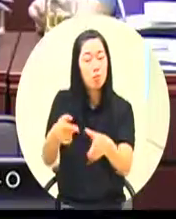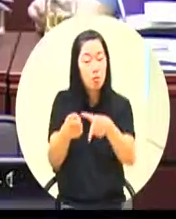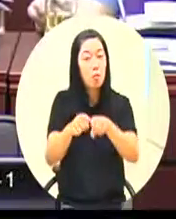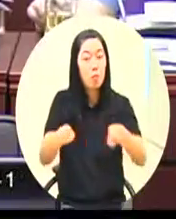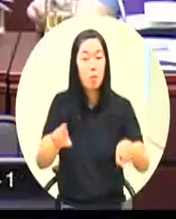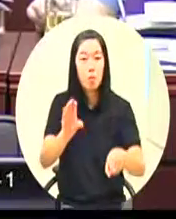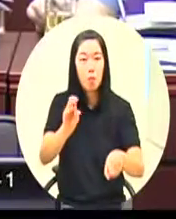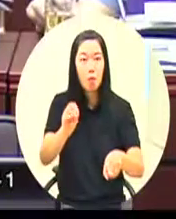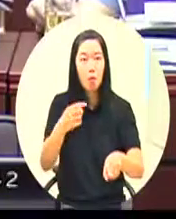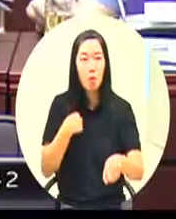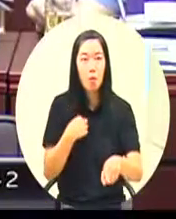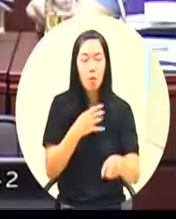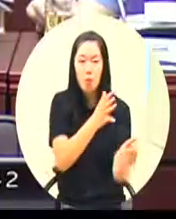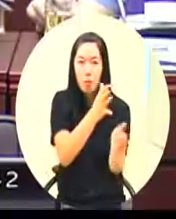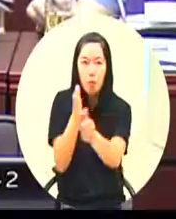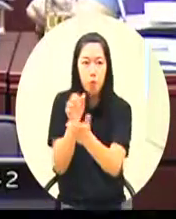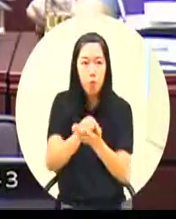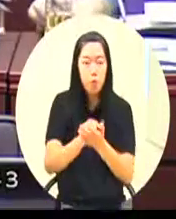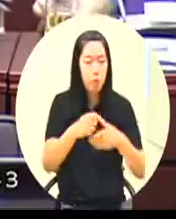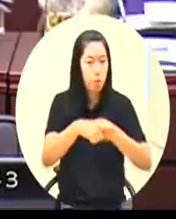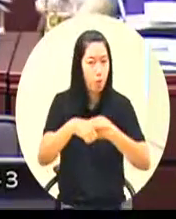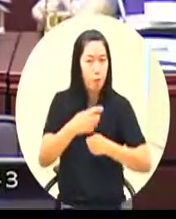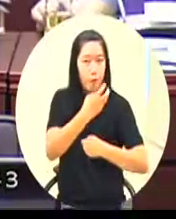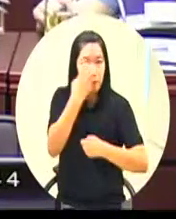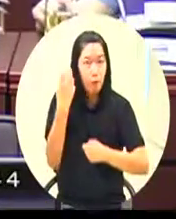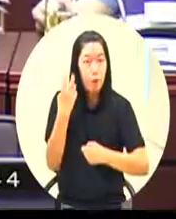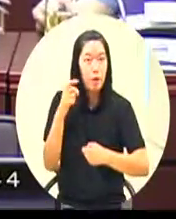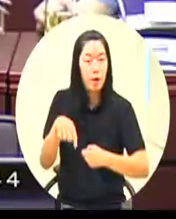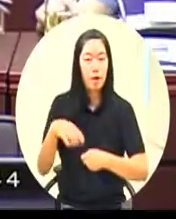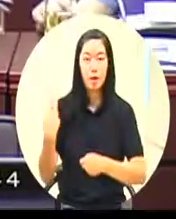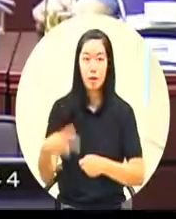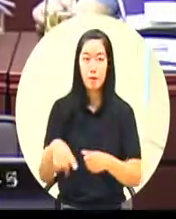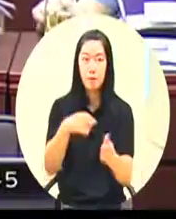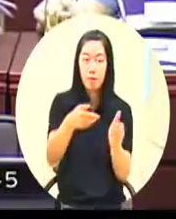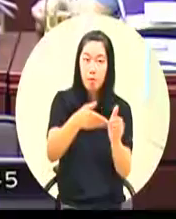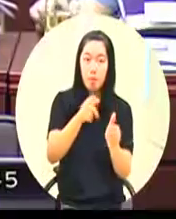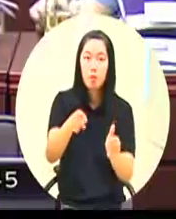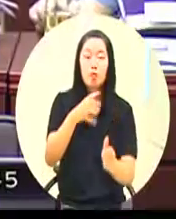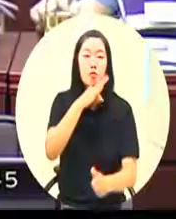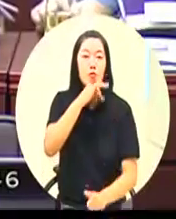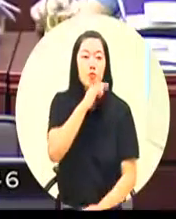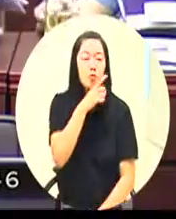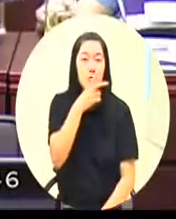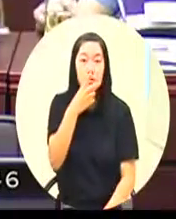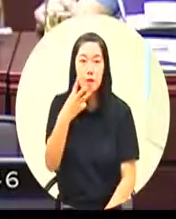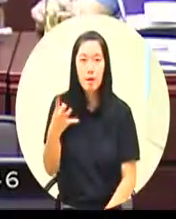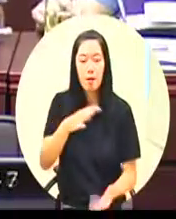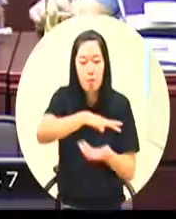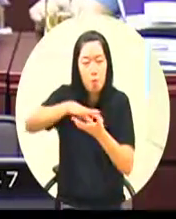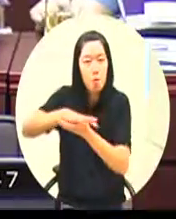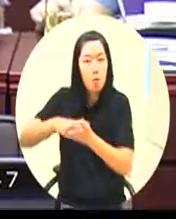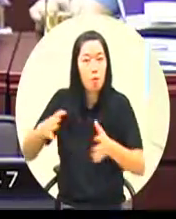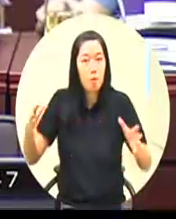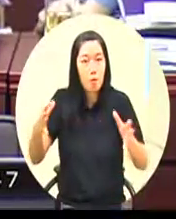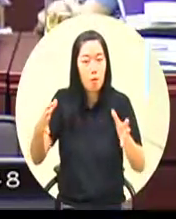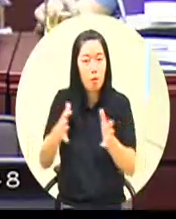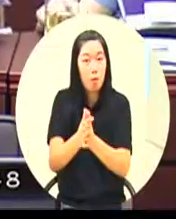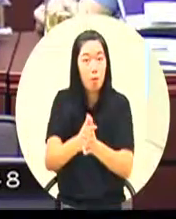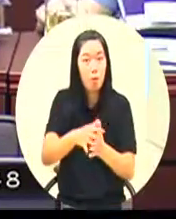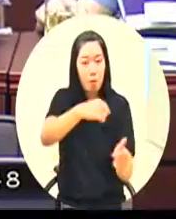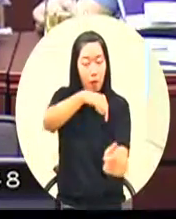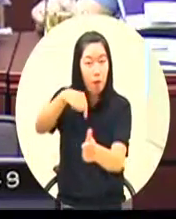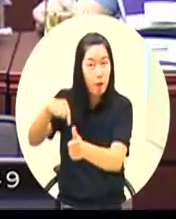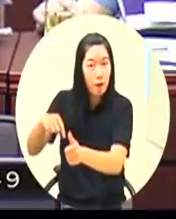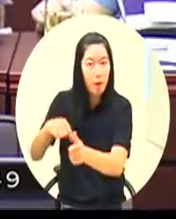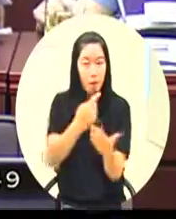个调查专业的研究哦，也包括教育部在推动的一个混龄教学的方案。其实你想想看，每一个家庭的小朋